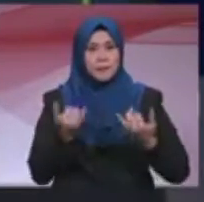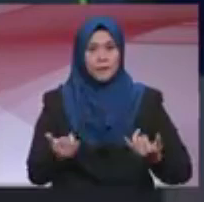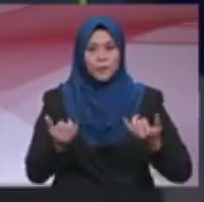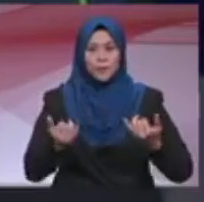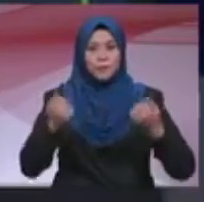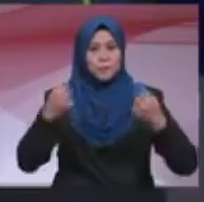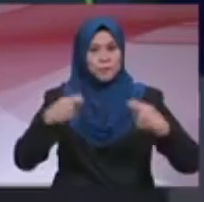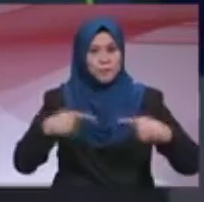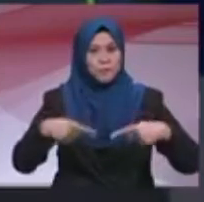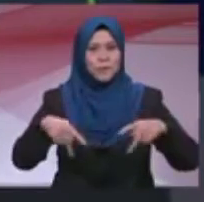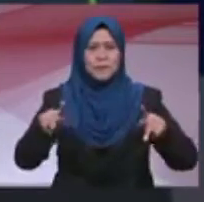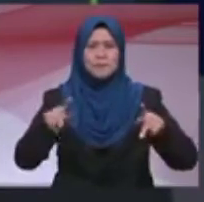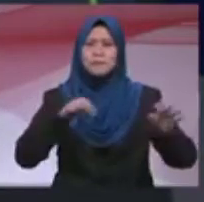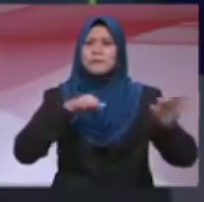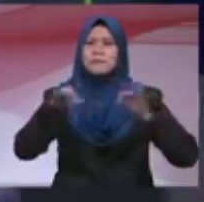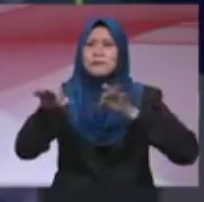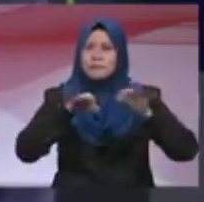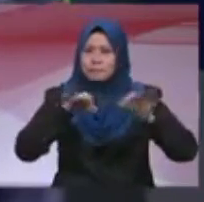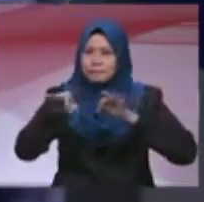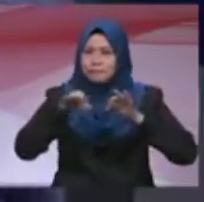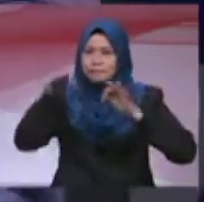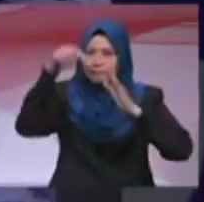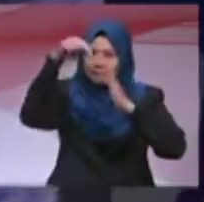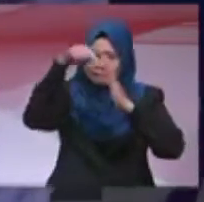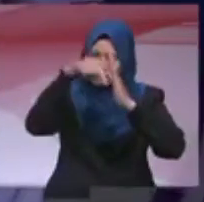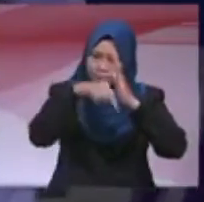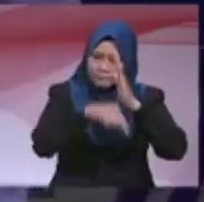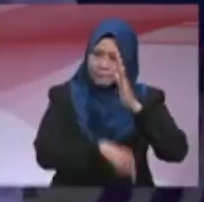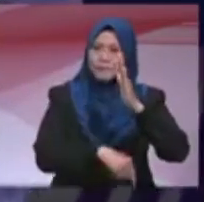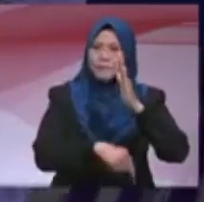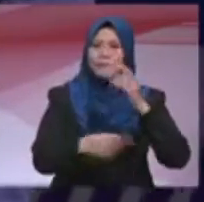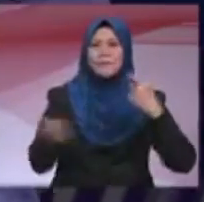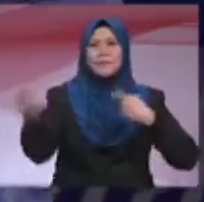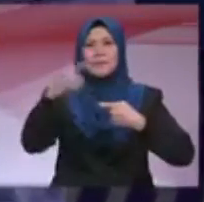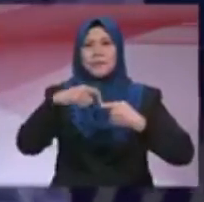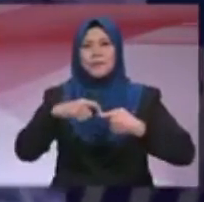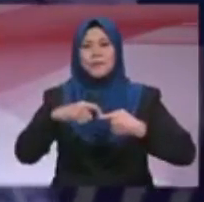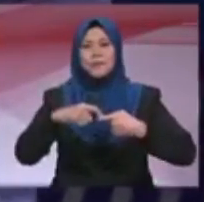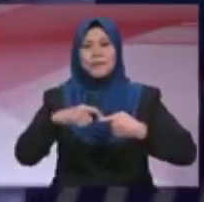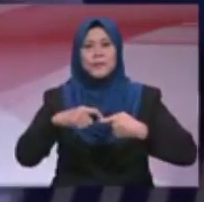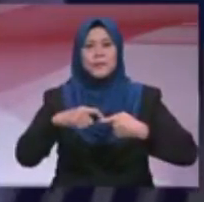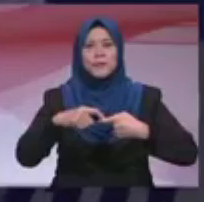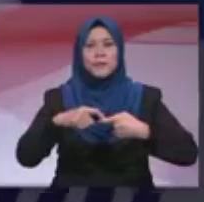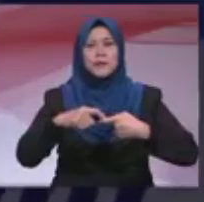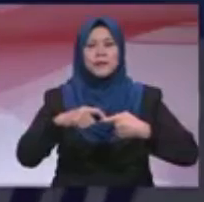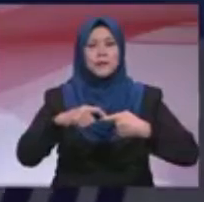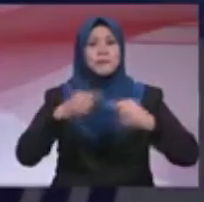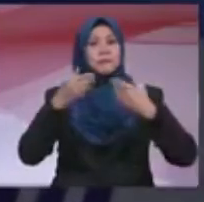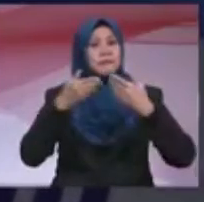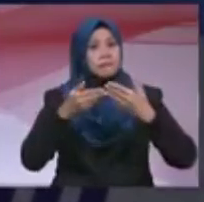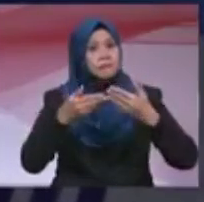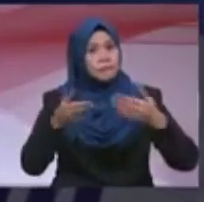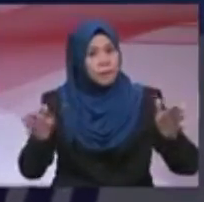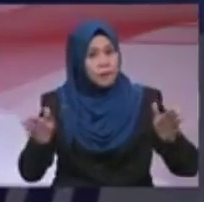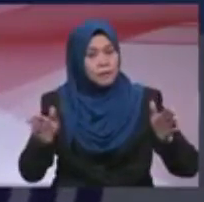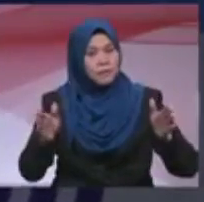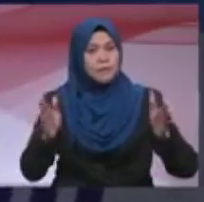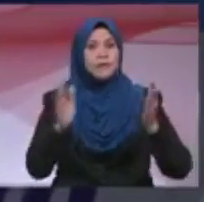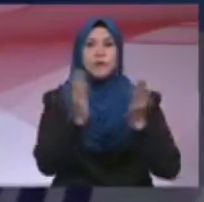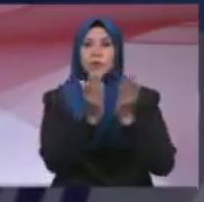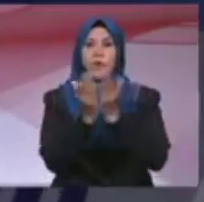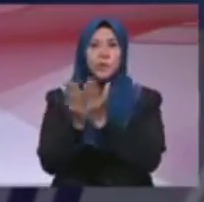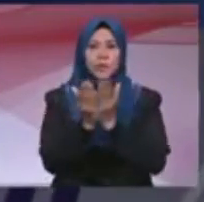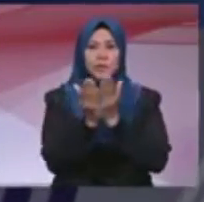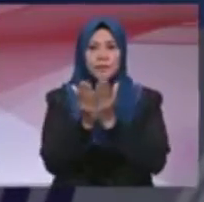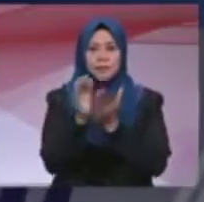untuk memberi penjelasan yang lebih mendalam berkaitan dengan pengoperasian sekolah serta institusi